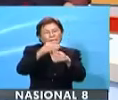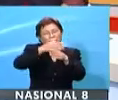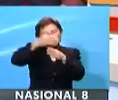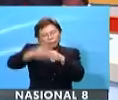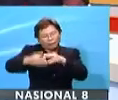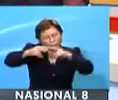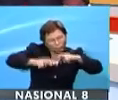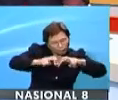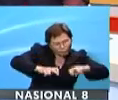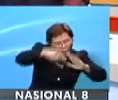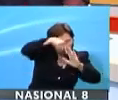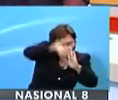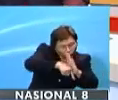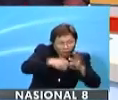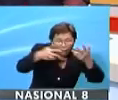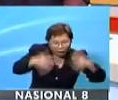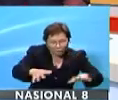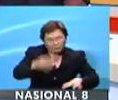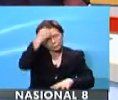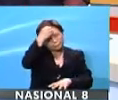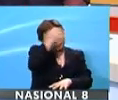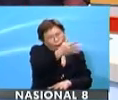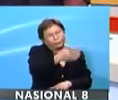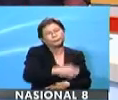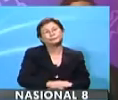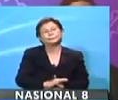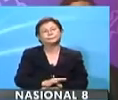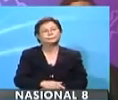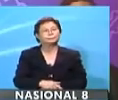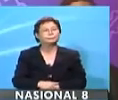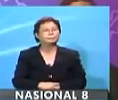kajian terperinci dilakukan.